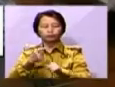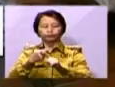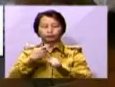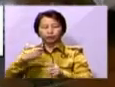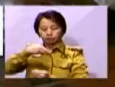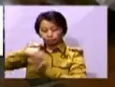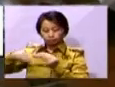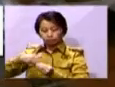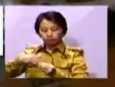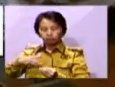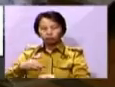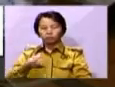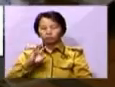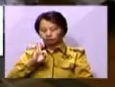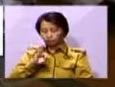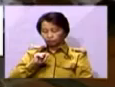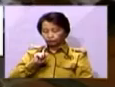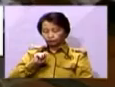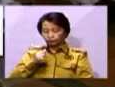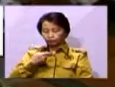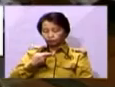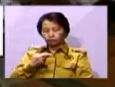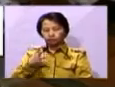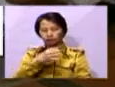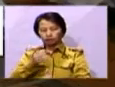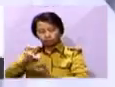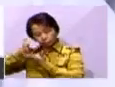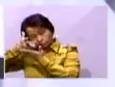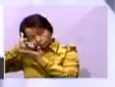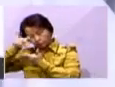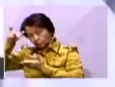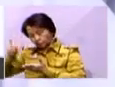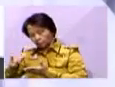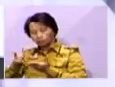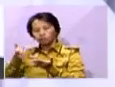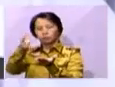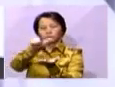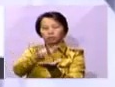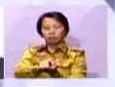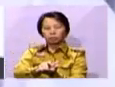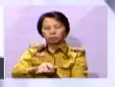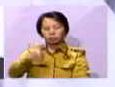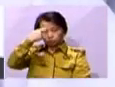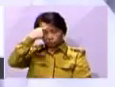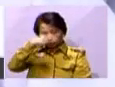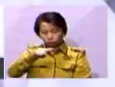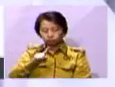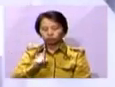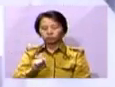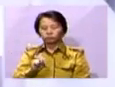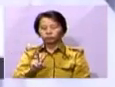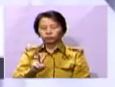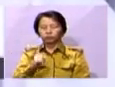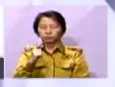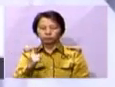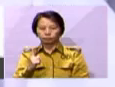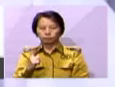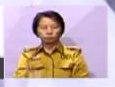Makkah Al-Mukarramah, Fatil Hidayat Ghazali dan juru kamera Muhammad Suhaimi Mahmud melaporkan untuk TV1.